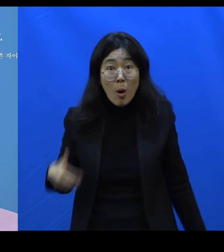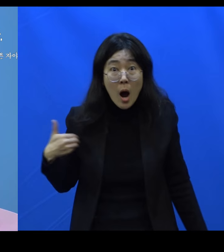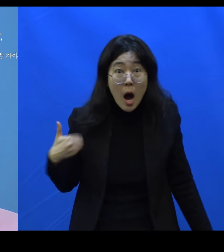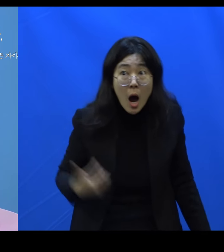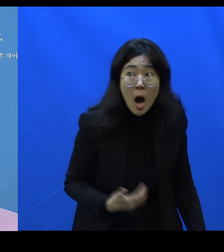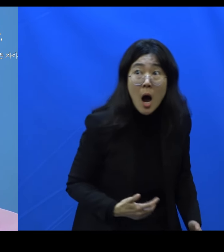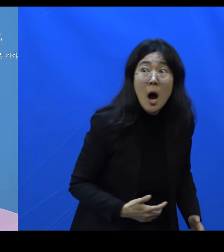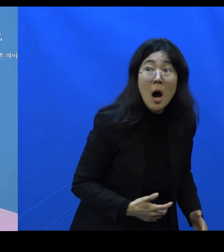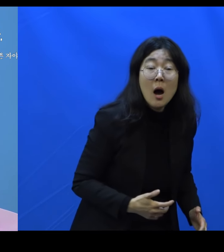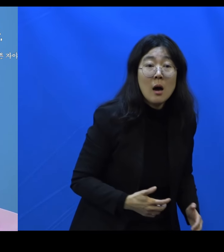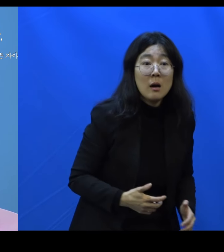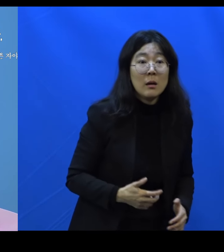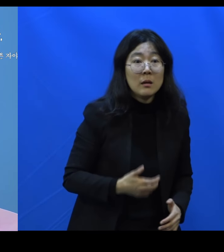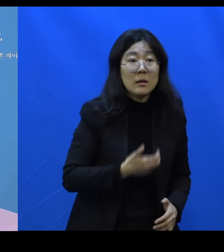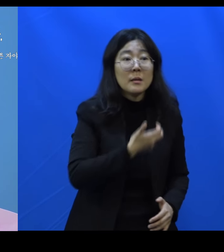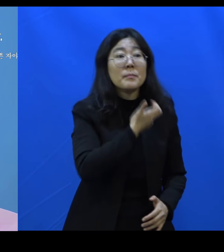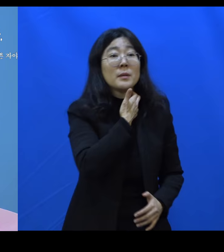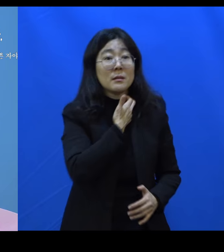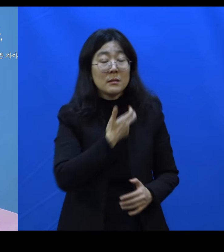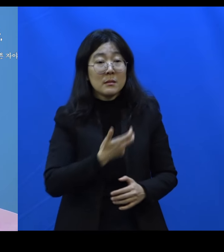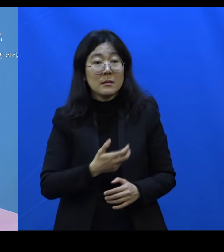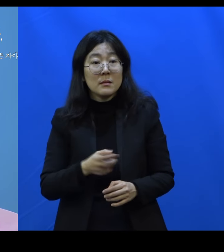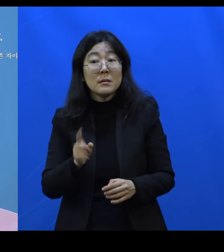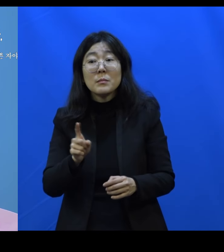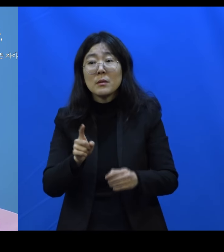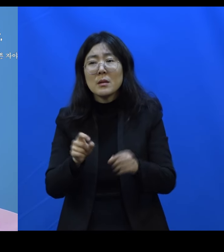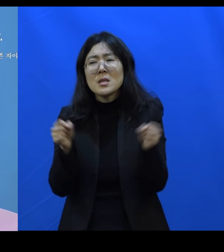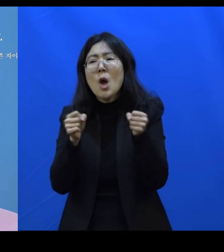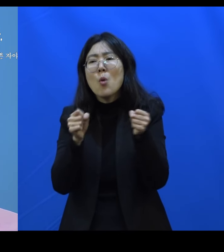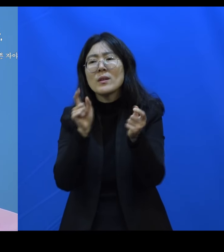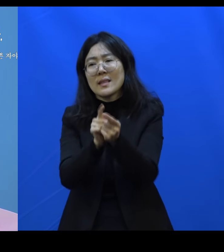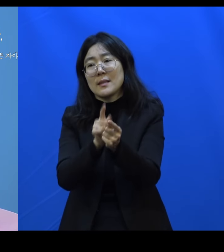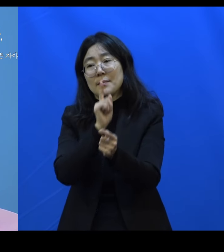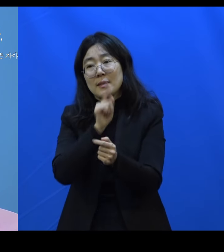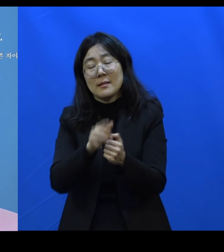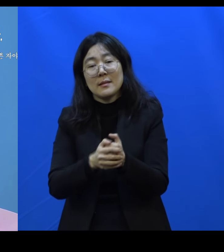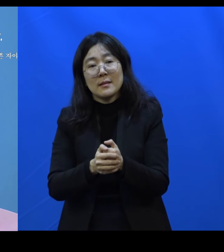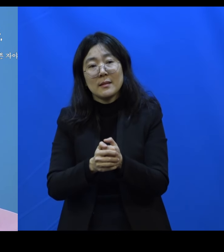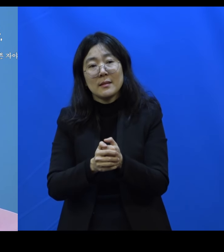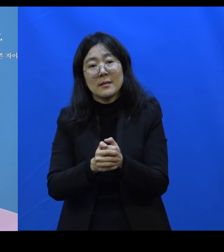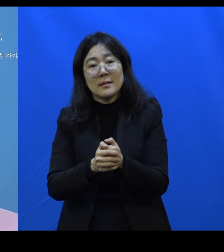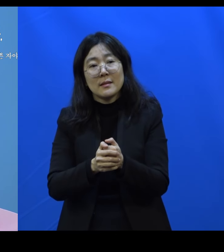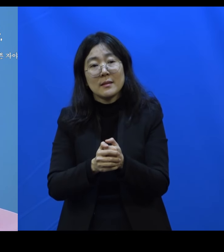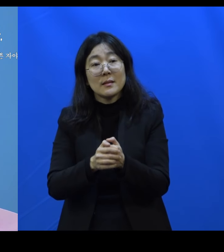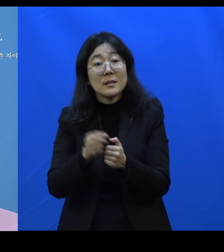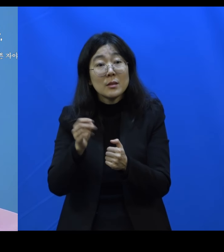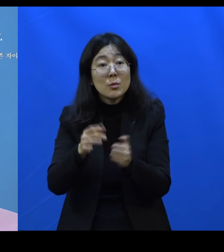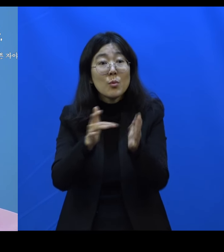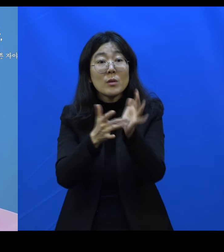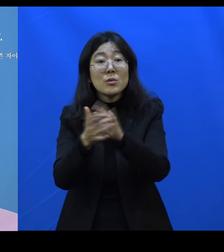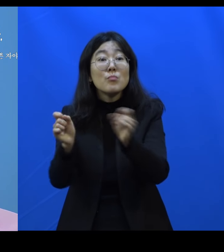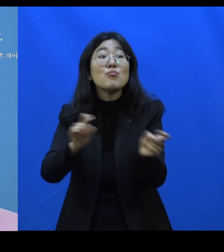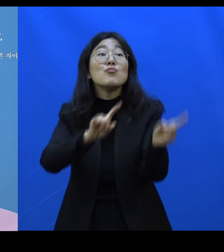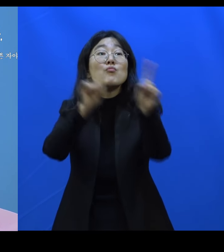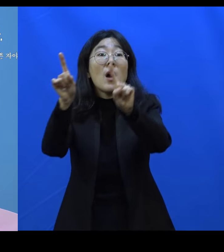절망과 고통 속에 빠집니다. 혹독한 겨울을 통과하죠. 그리고 다시 다가오신 주님을